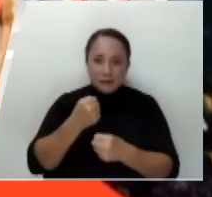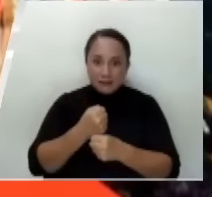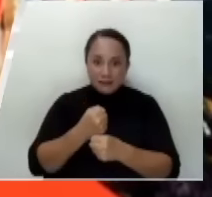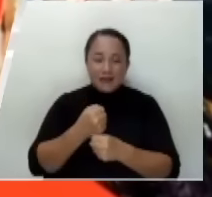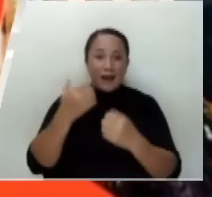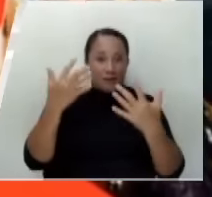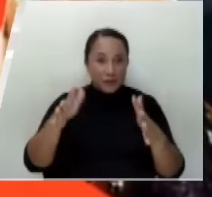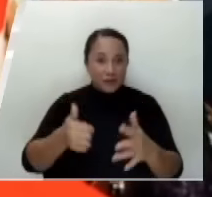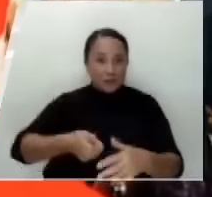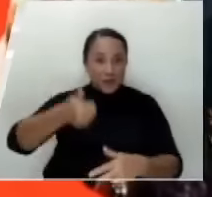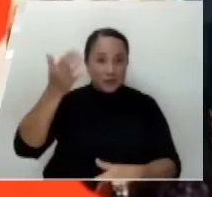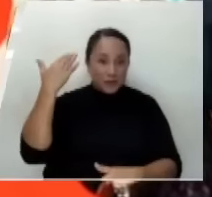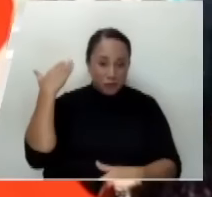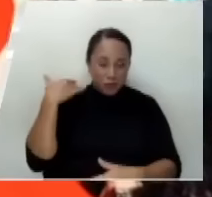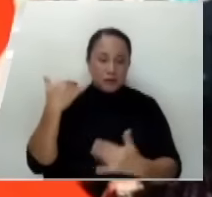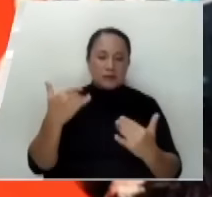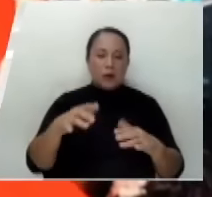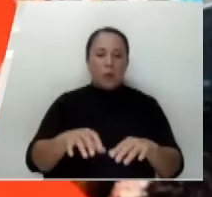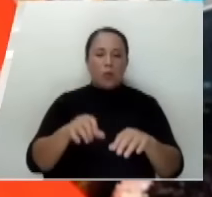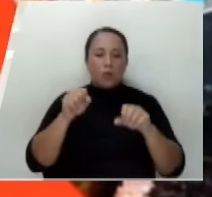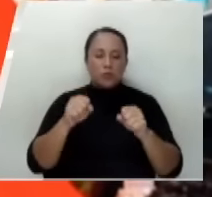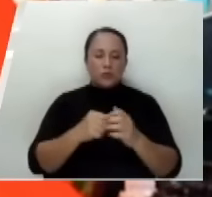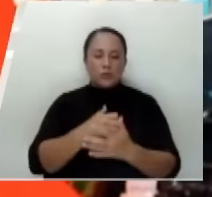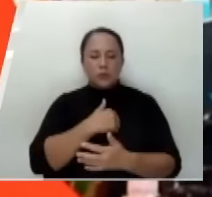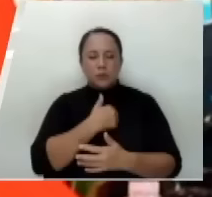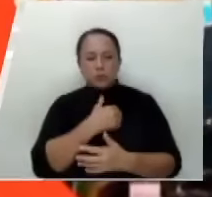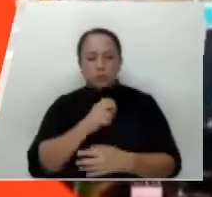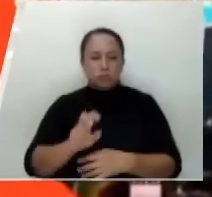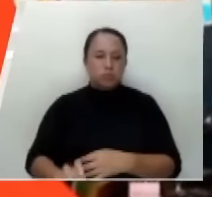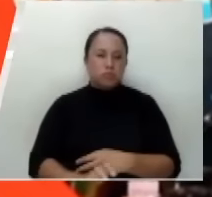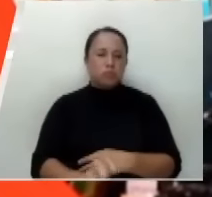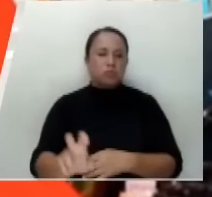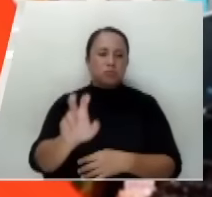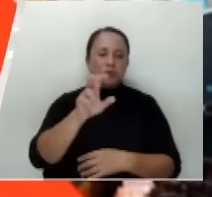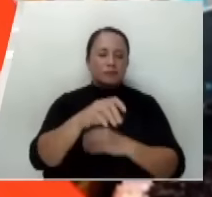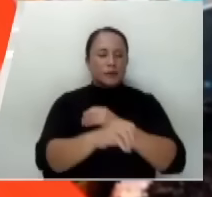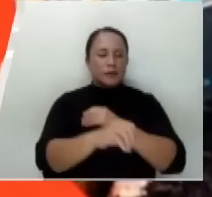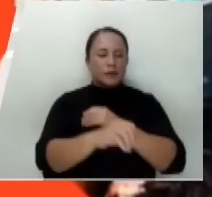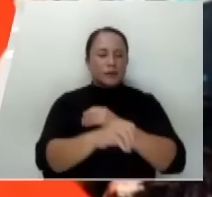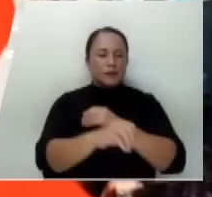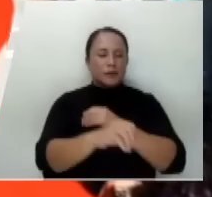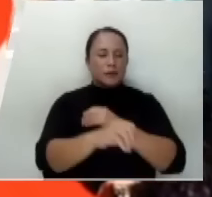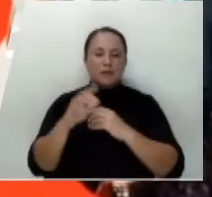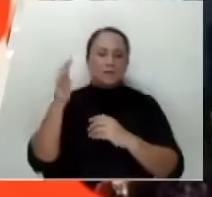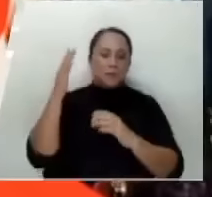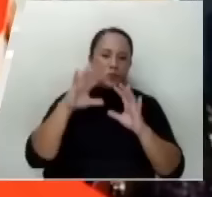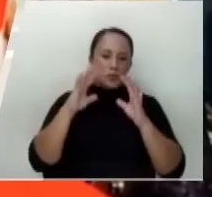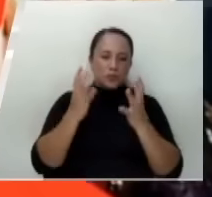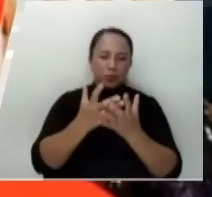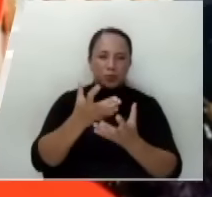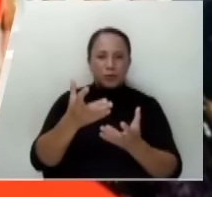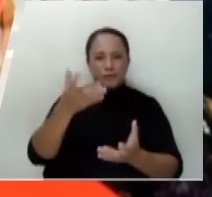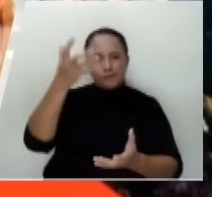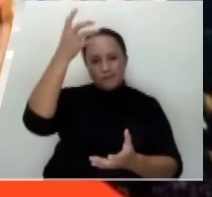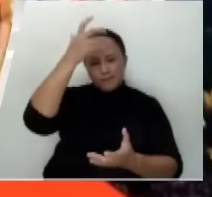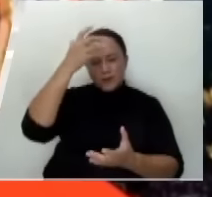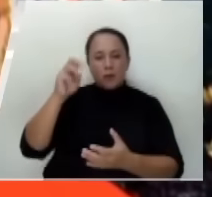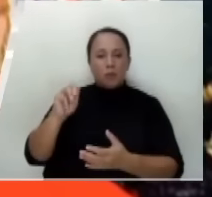time bilang host, emotional trip daw ang pagtapak niya on stage sa Miss World coronation sa Mumbai, India nitong